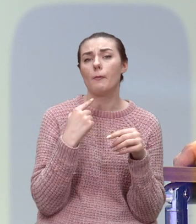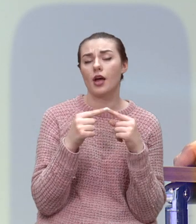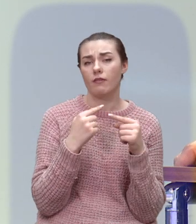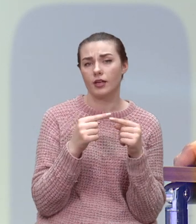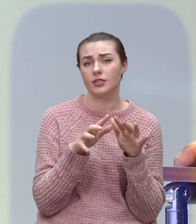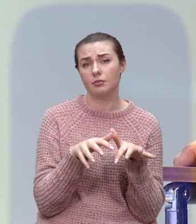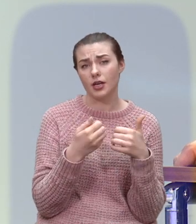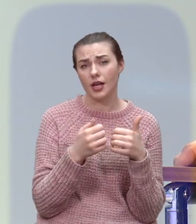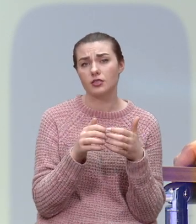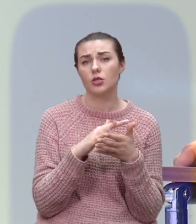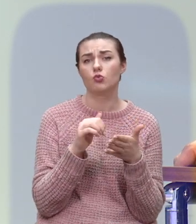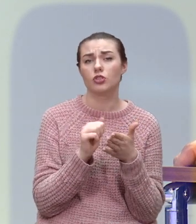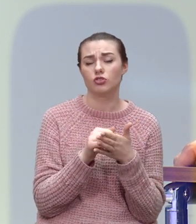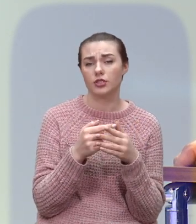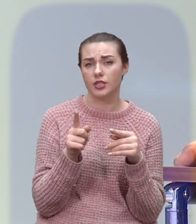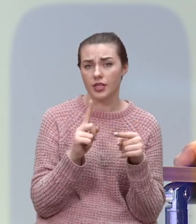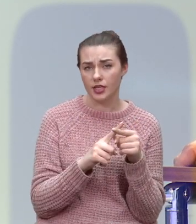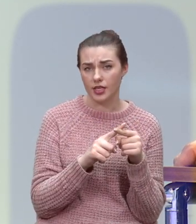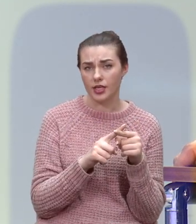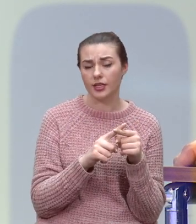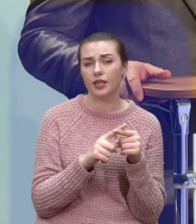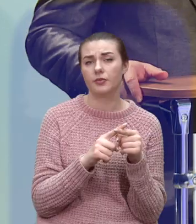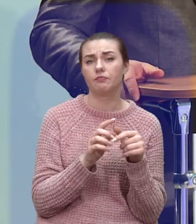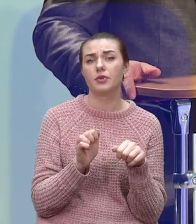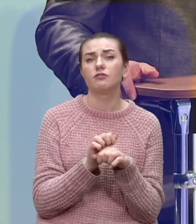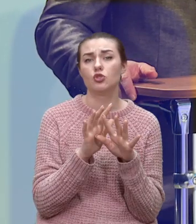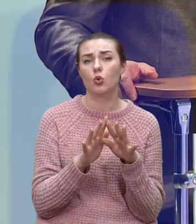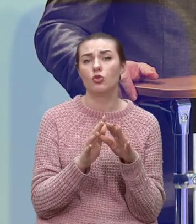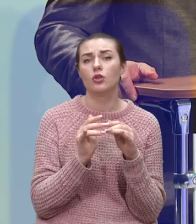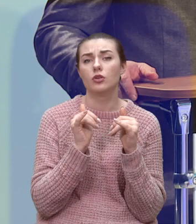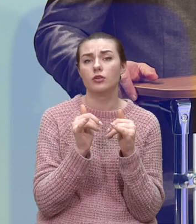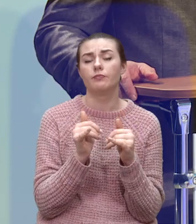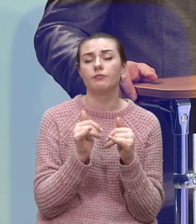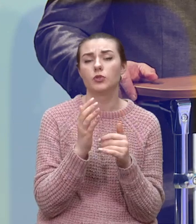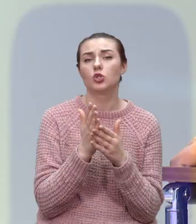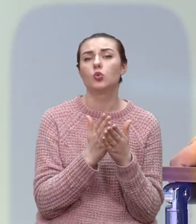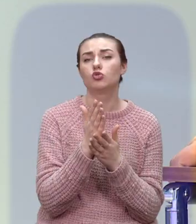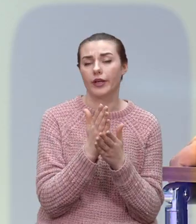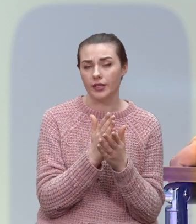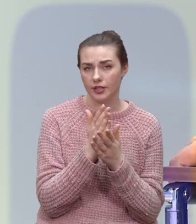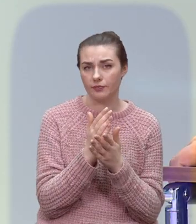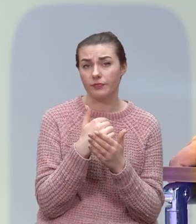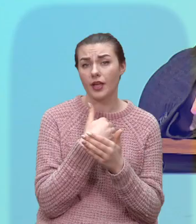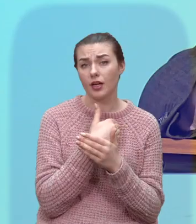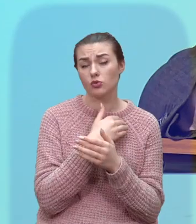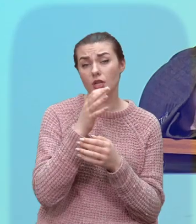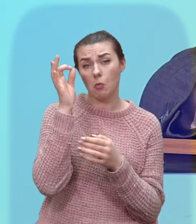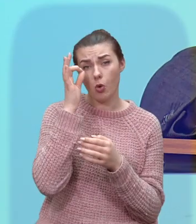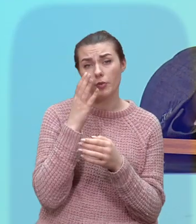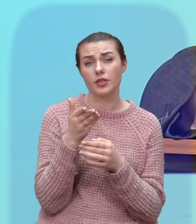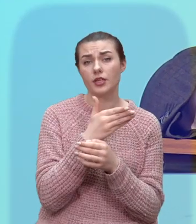забирается или уничтожает вот этот томит вот этот посвященный служение мне бы хотелось сказать и